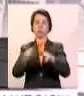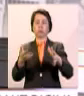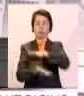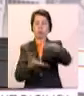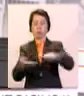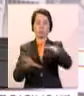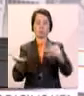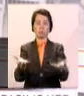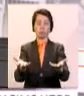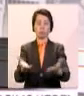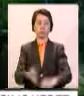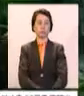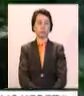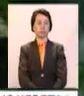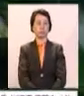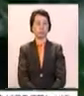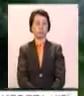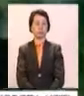kekacauan.